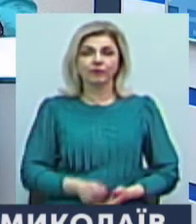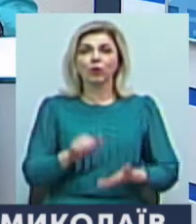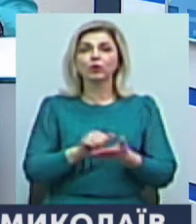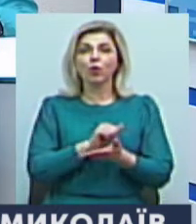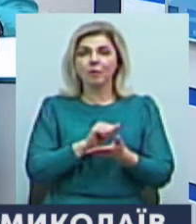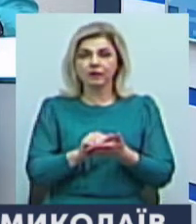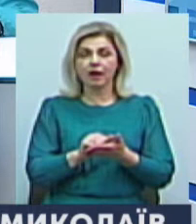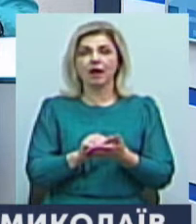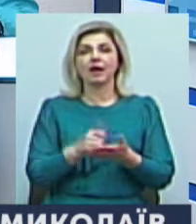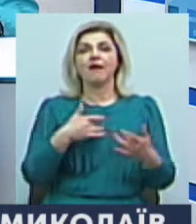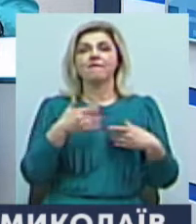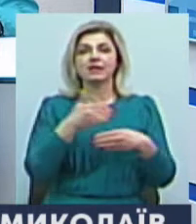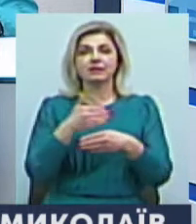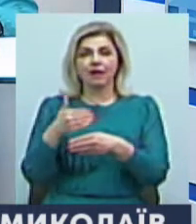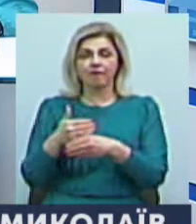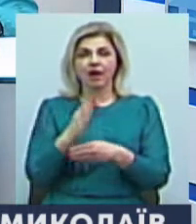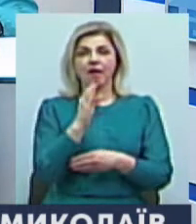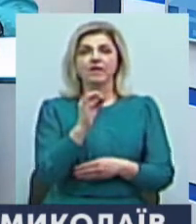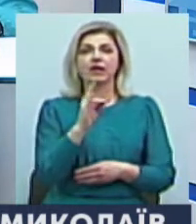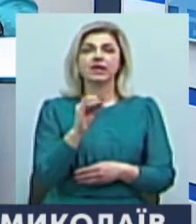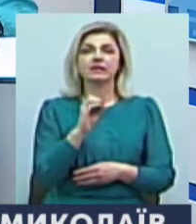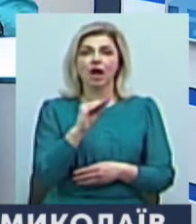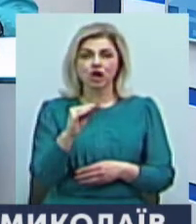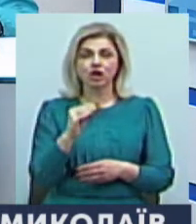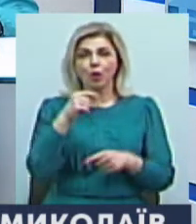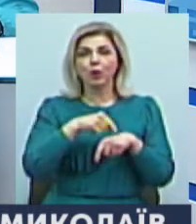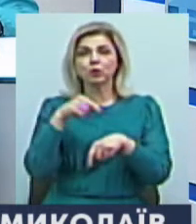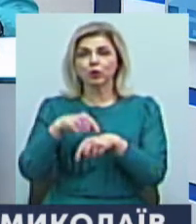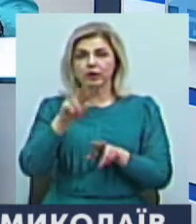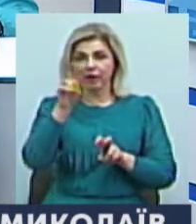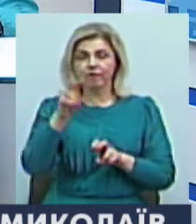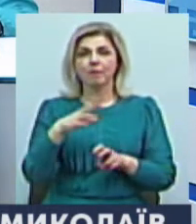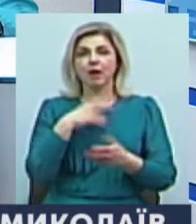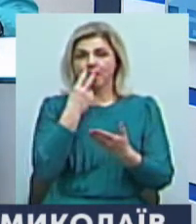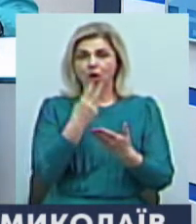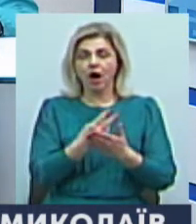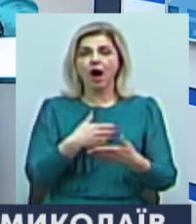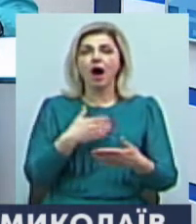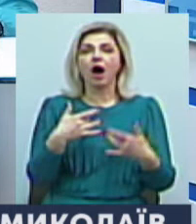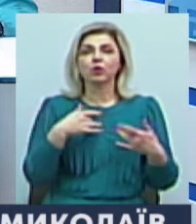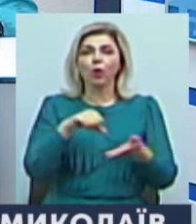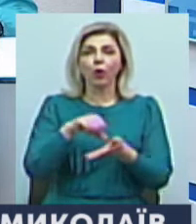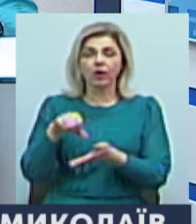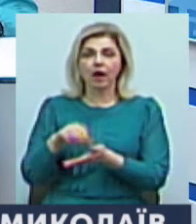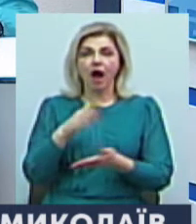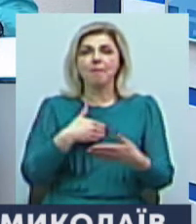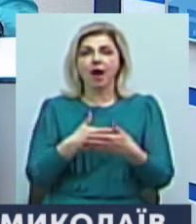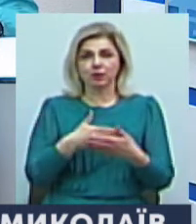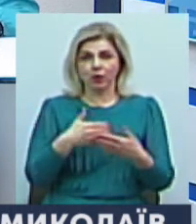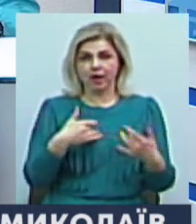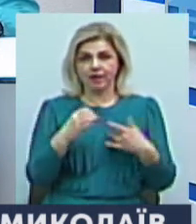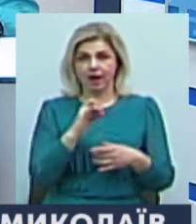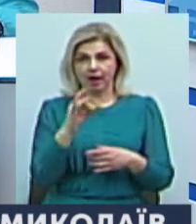Документальну виставу «Вернісаж почуттів» представили актори аматорського інклюзивного театру з Миколаєва в Херсонському обласному